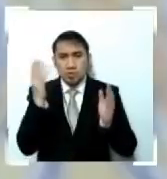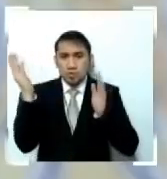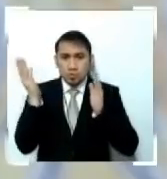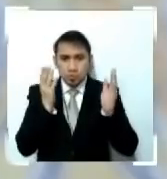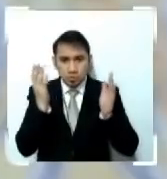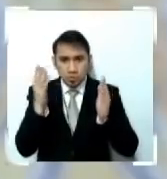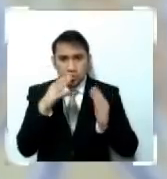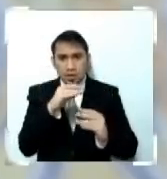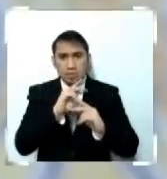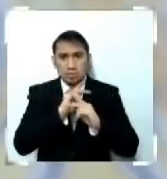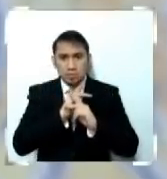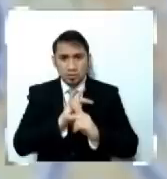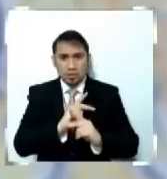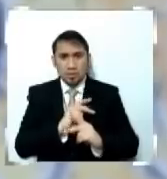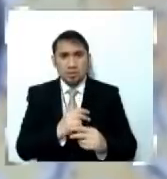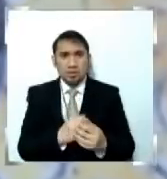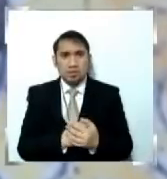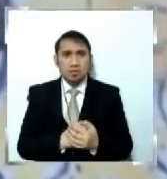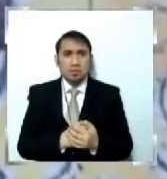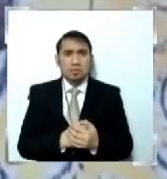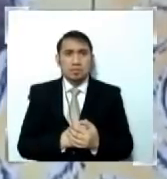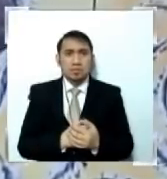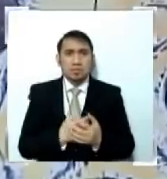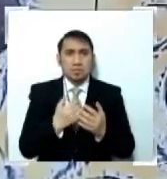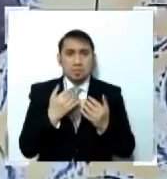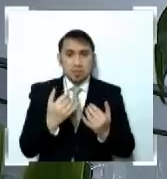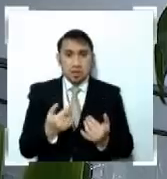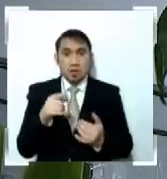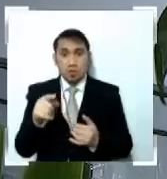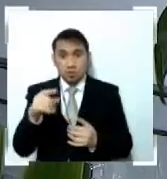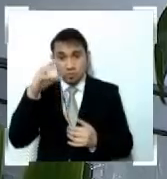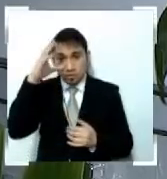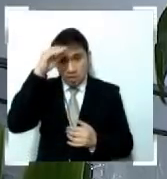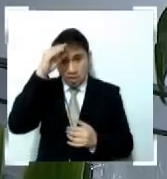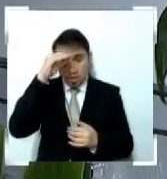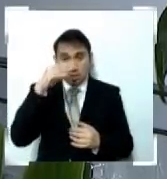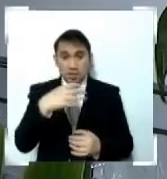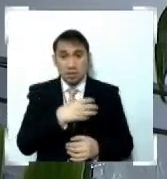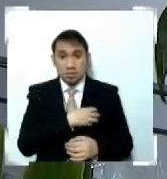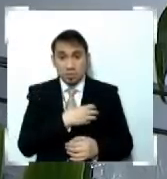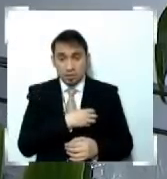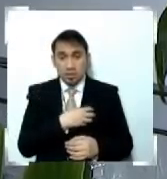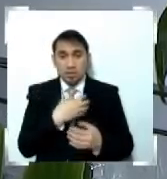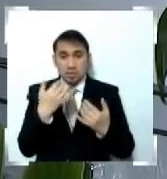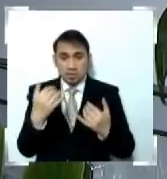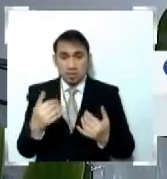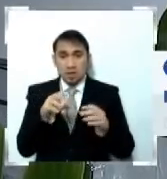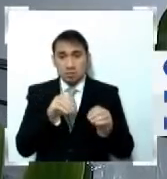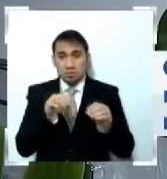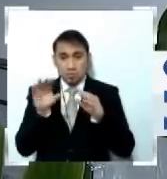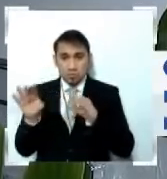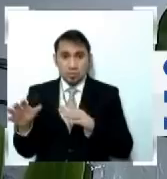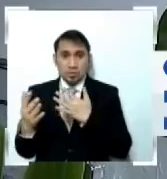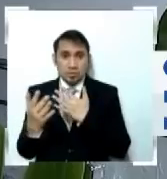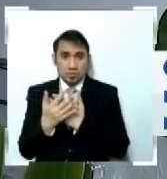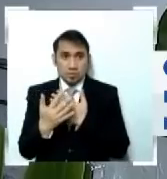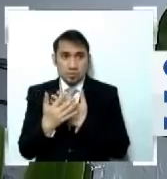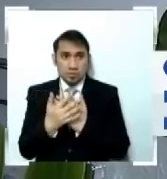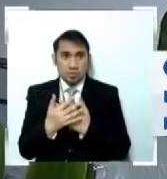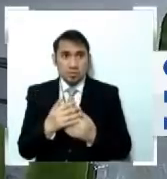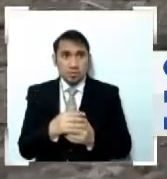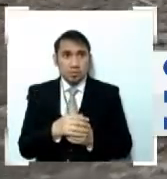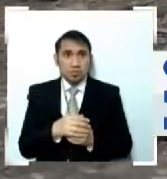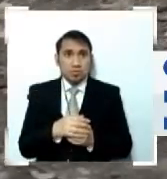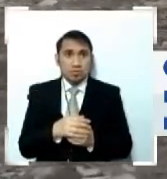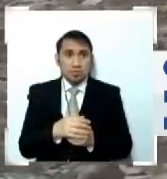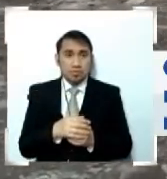protect. Nilagay na sa restricted custody ang bumaril kay Arnigo na si Police Senior Master Sergeant Christopher Salcedo at tatlo